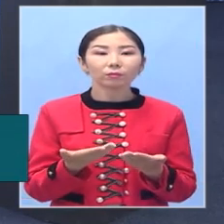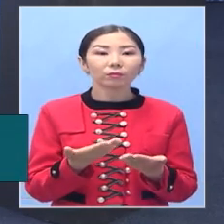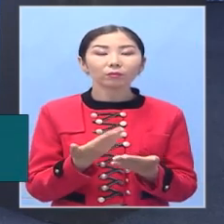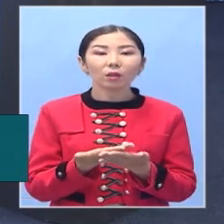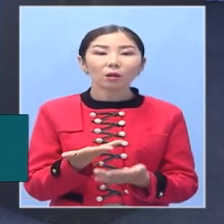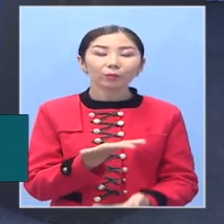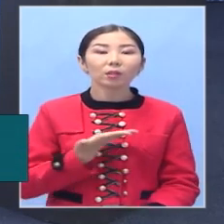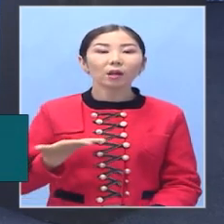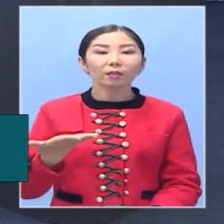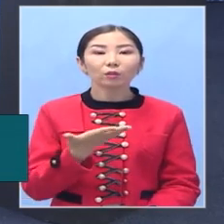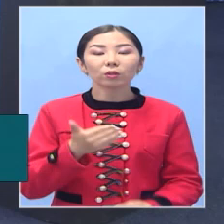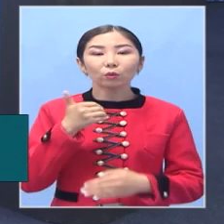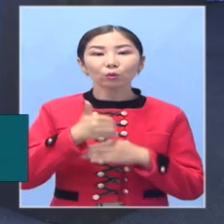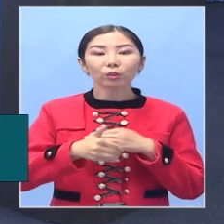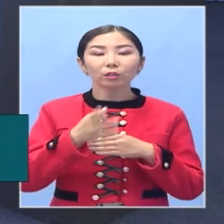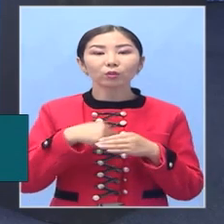бізде қазіргі таңда мына орташа